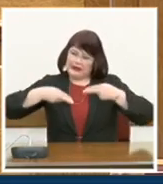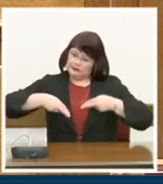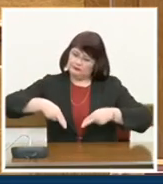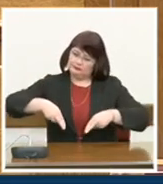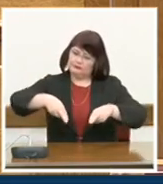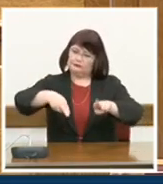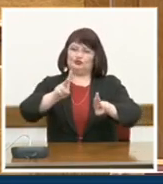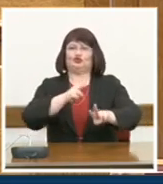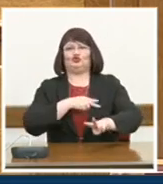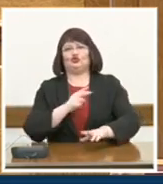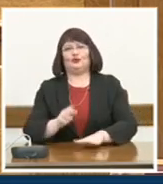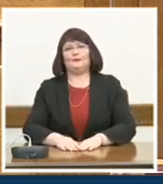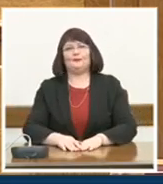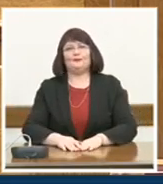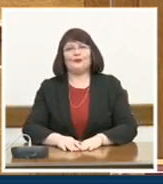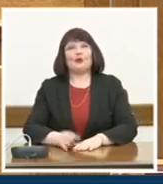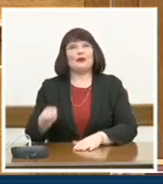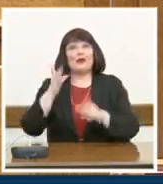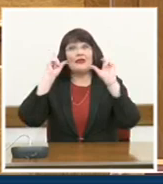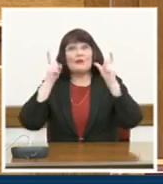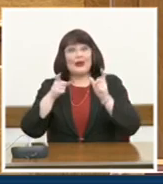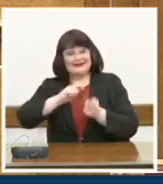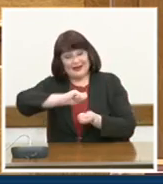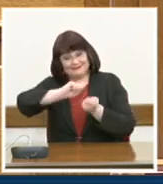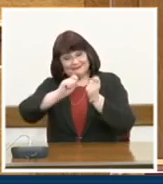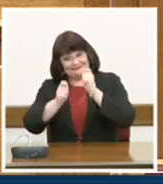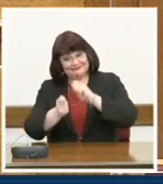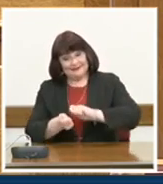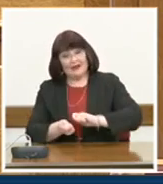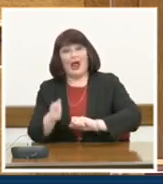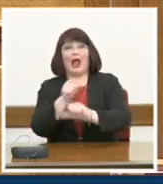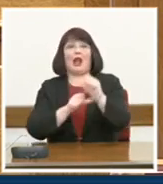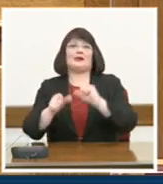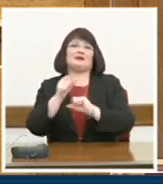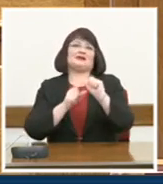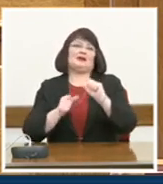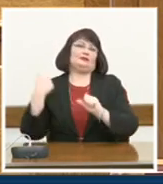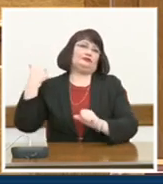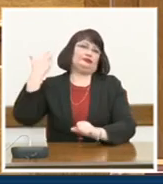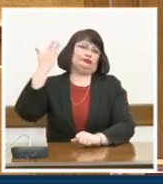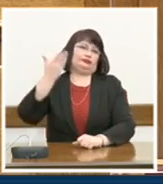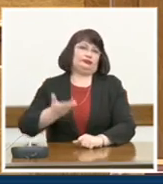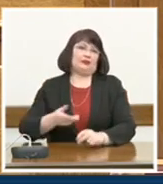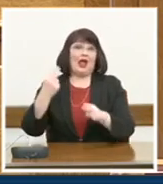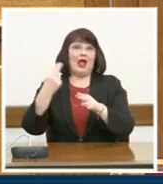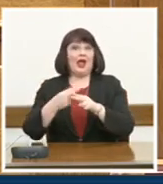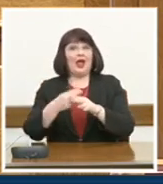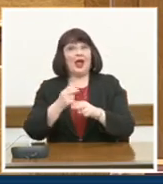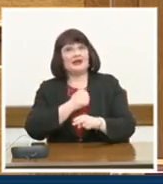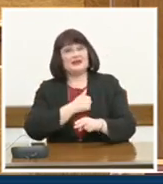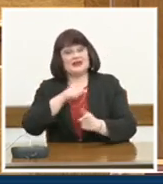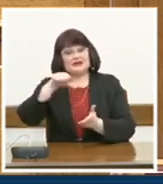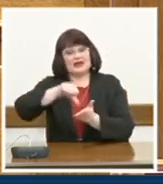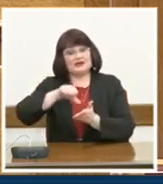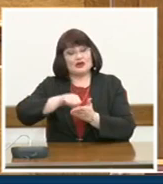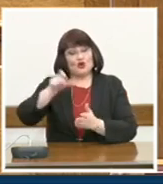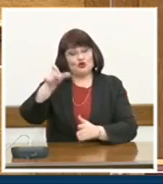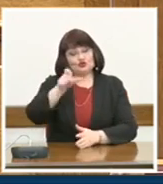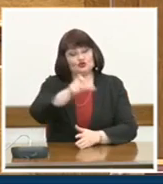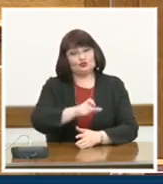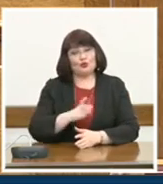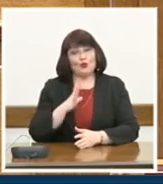της ψυχής της Νέας Δημοκρατίας, εισαγωγικά δικά σας λόγια. Για τις αξίες του αστικού κόσμου που δήθεν